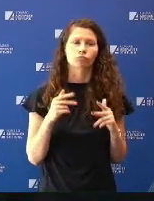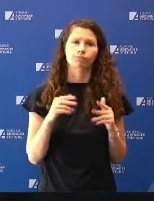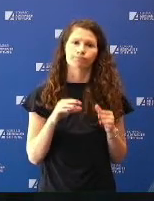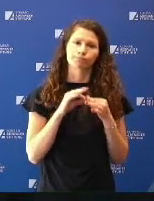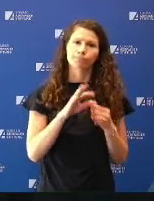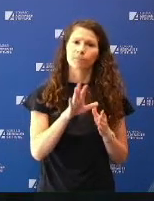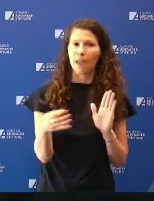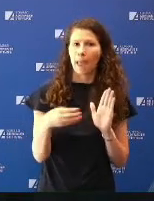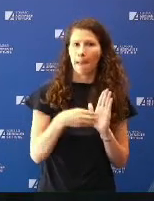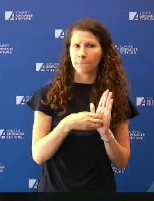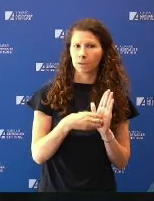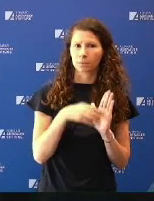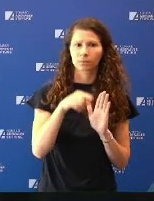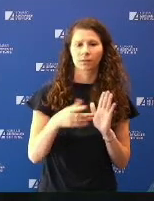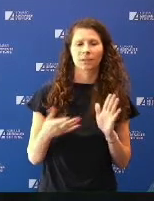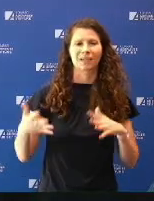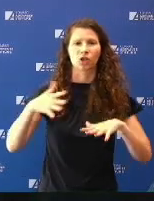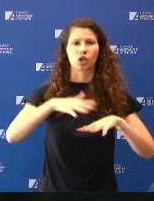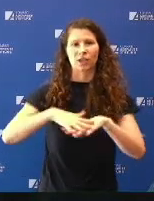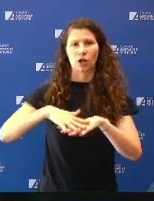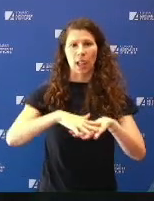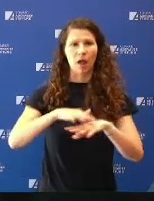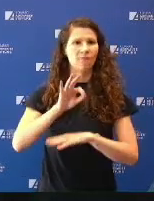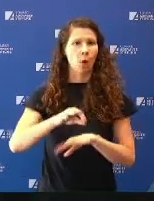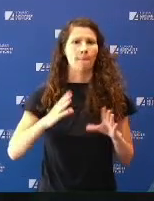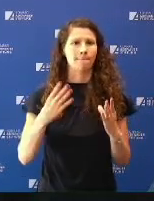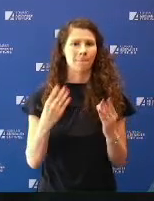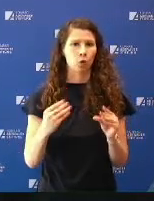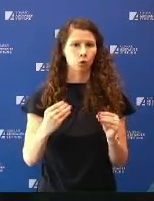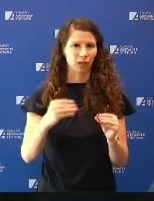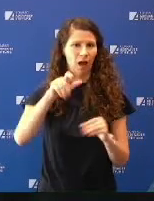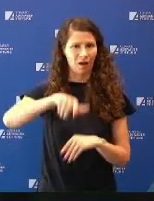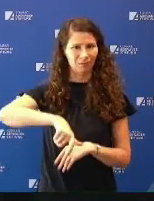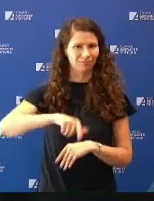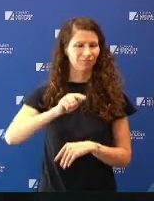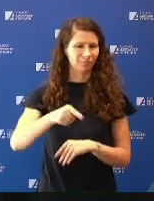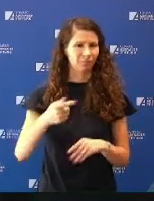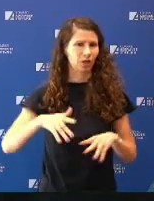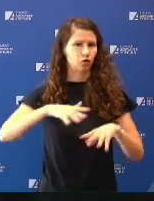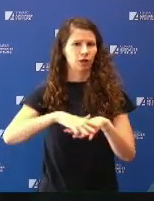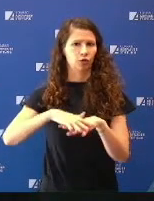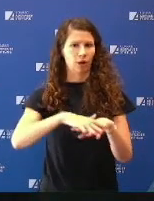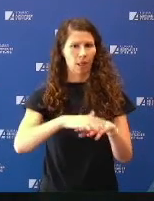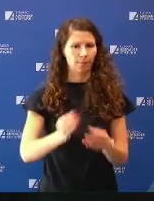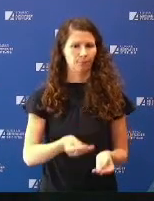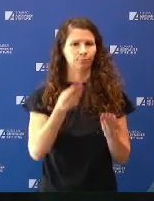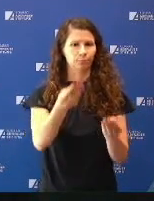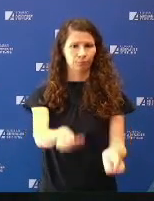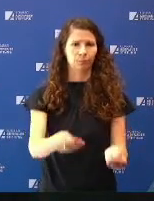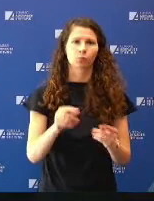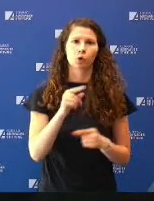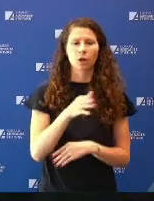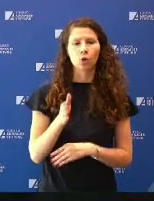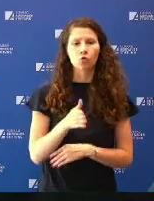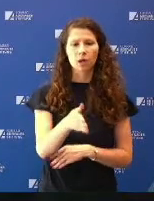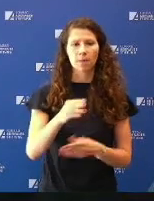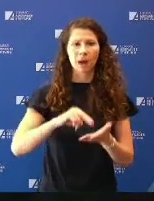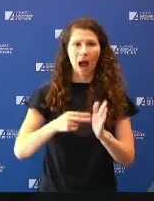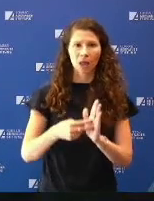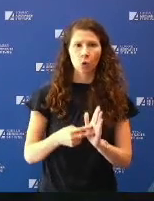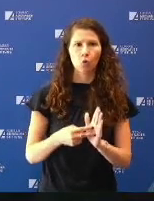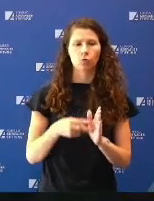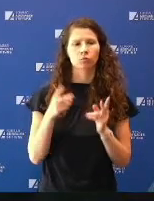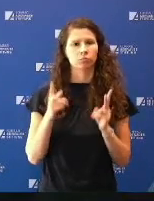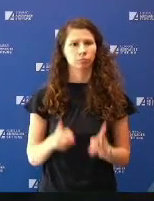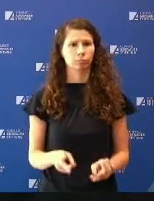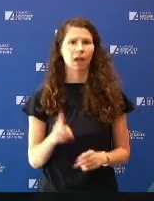App die Schnittstelle sozusagen für den Nutzer. Mhm. Genau, und koordinieren die Routenplanung, also das Ride-Pooling, wer